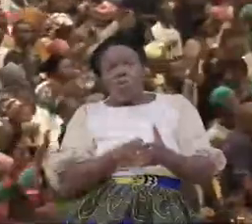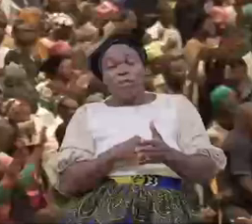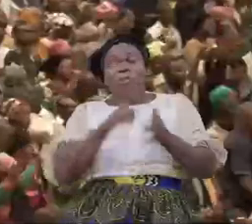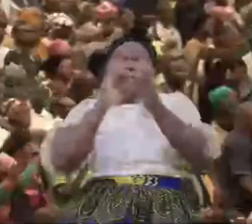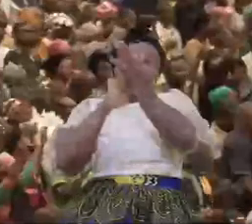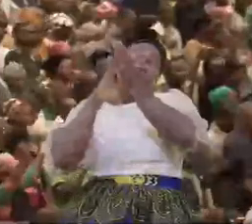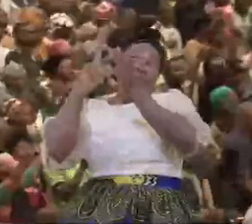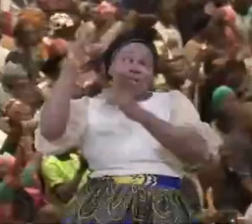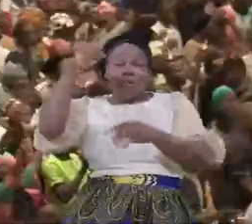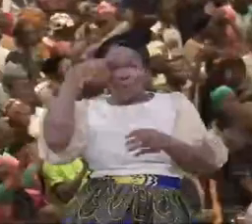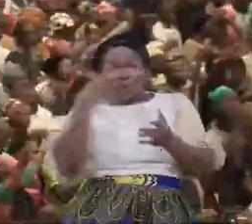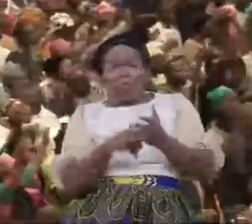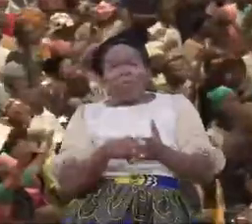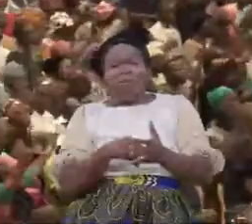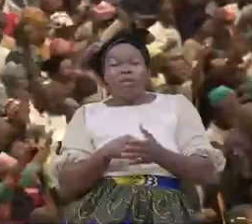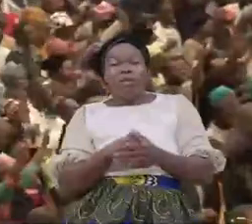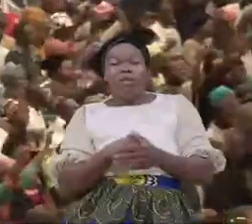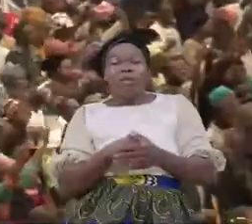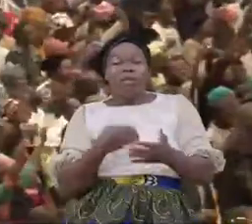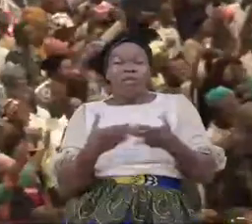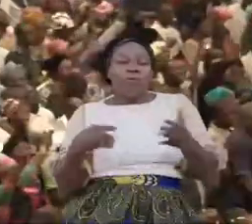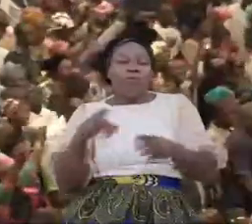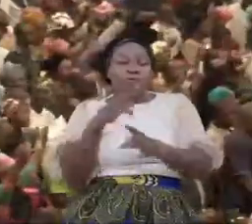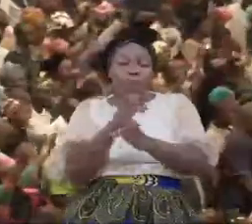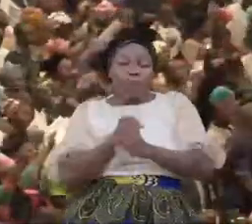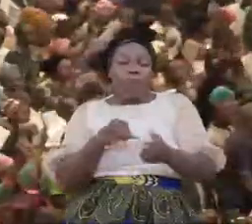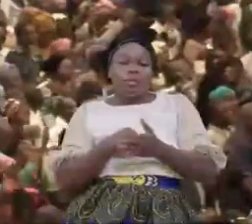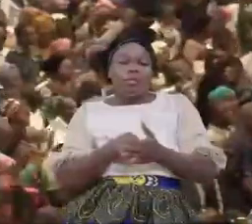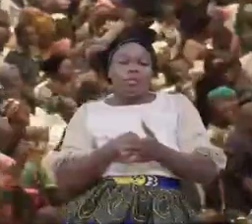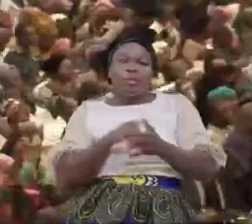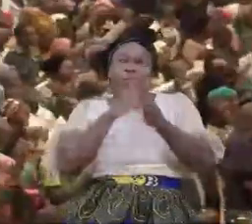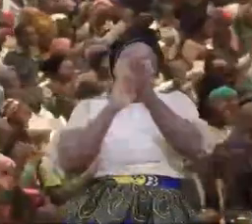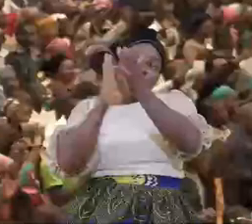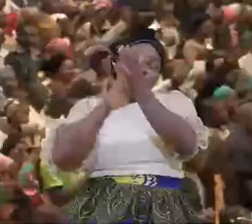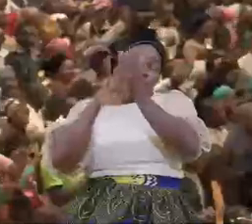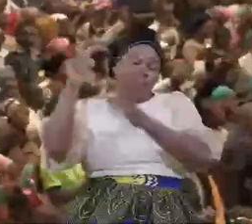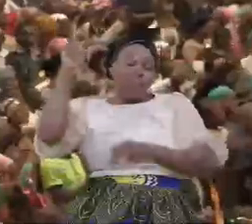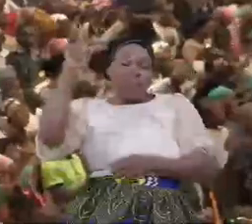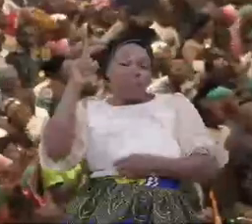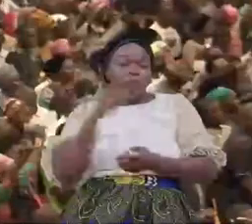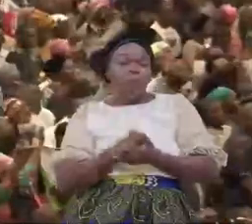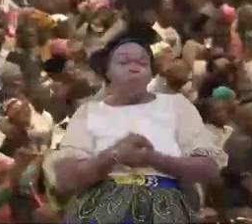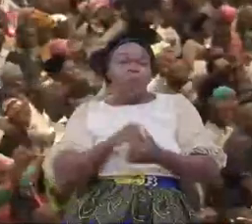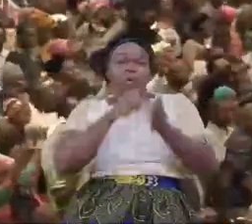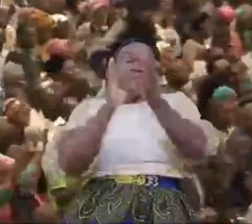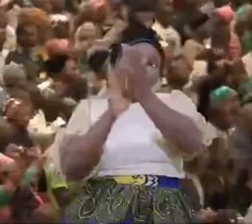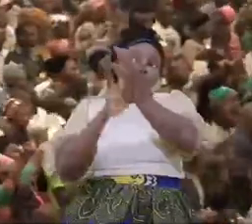cela. Avant de le posséder, louez-le. Louez-le.